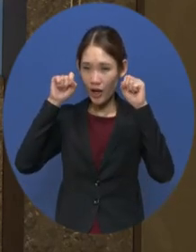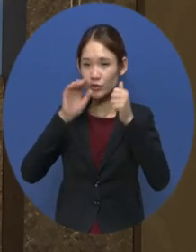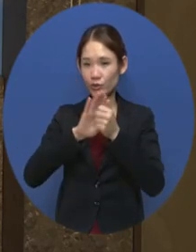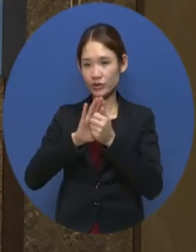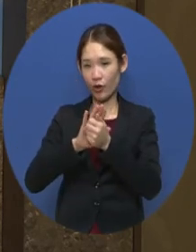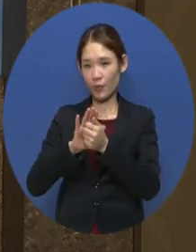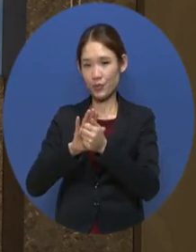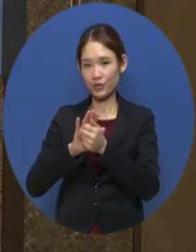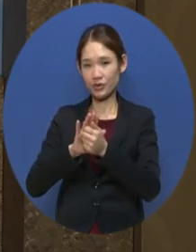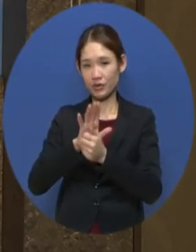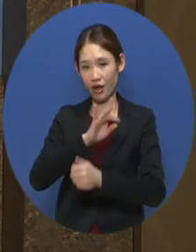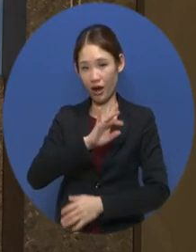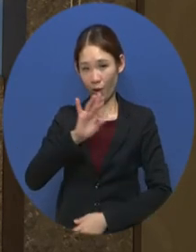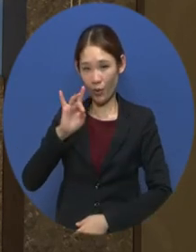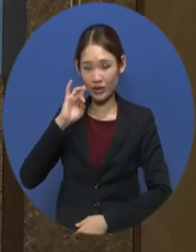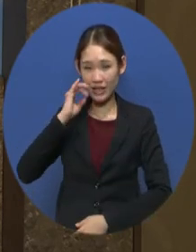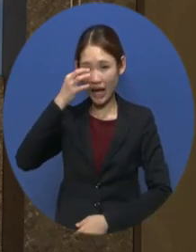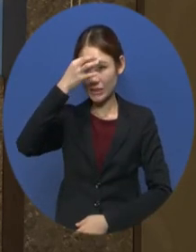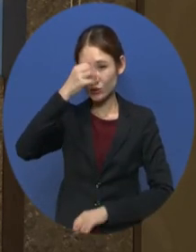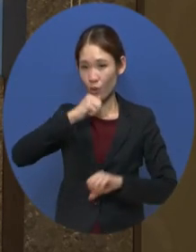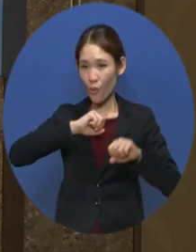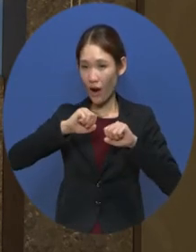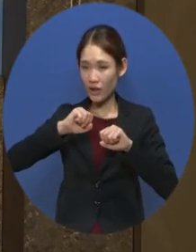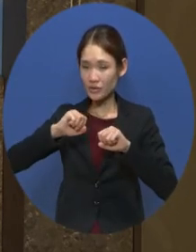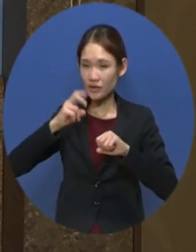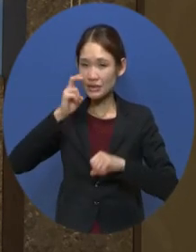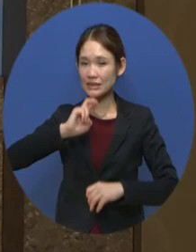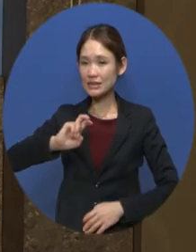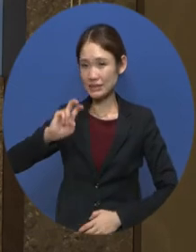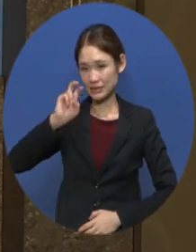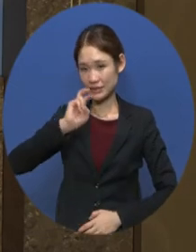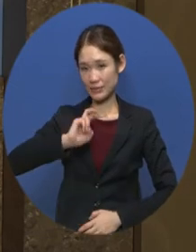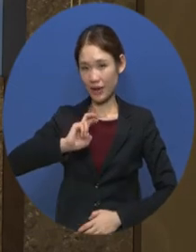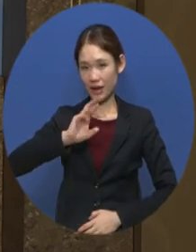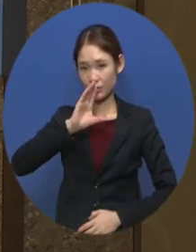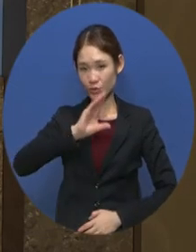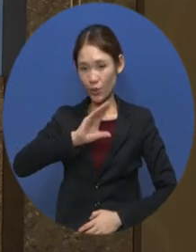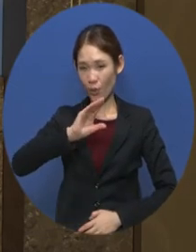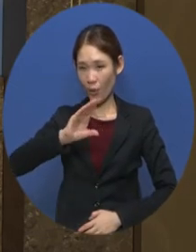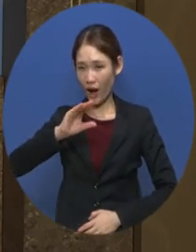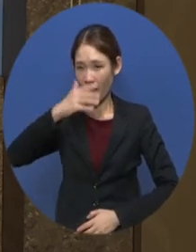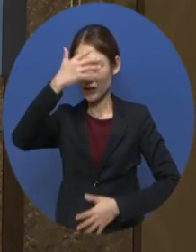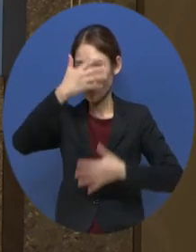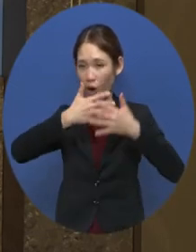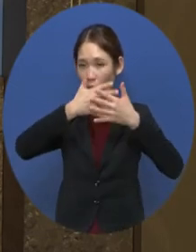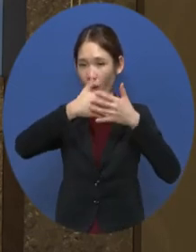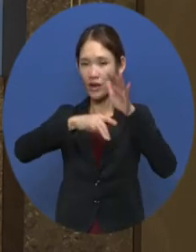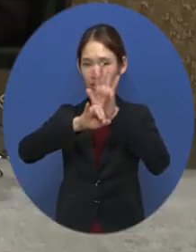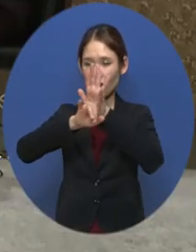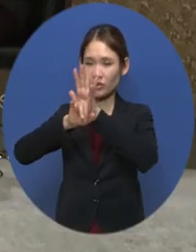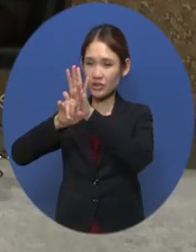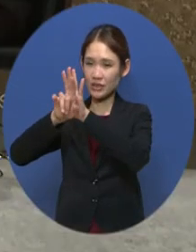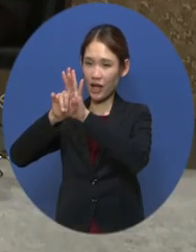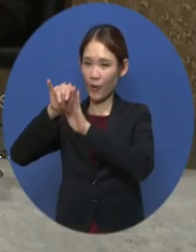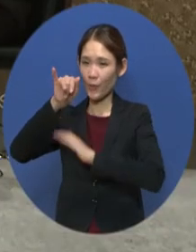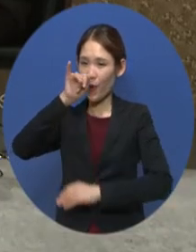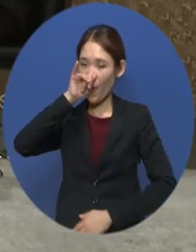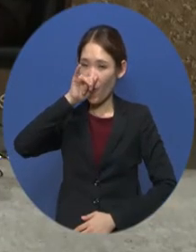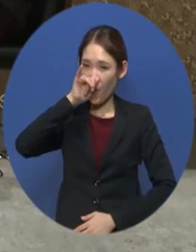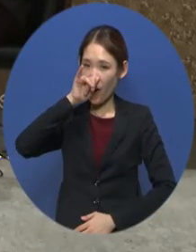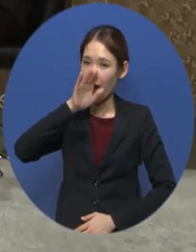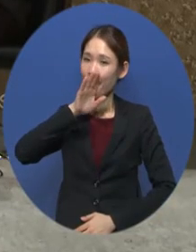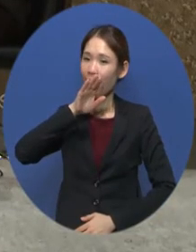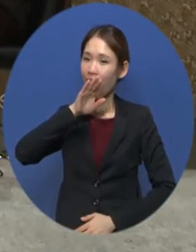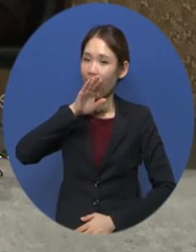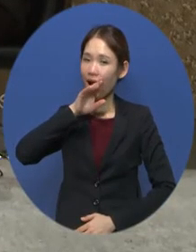때로는 예술 활동과 관련된 어떤 음악 또는 촉각 명화 전시전도 우리가 한 번씩 하고 있거든요. 이런